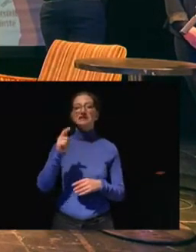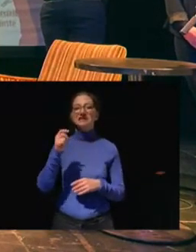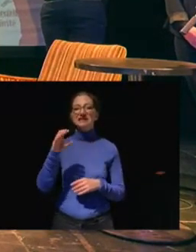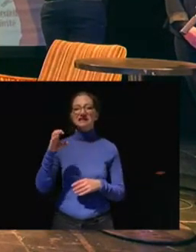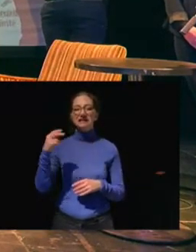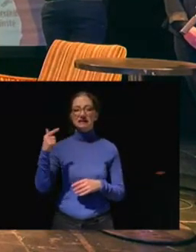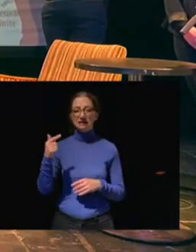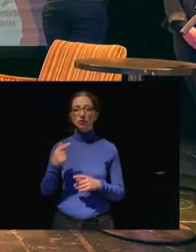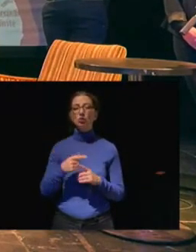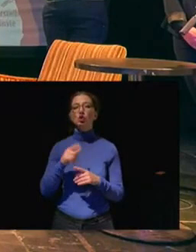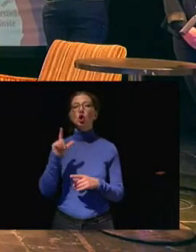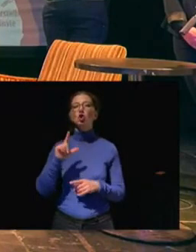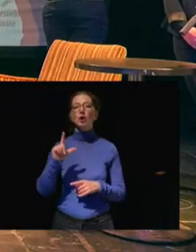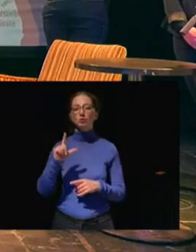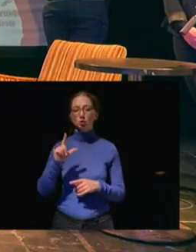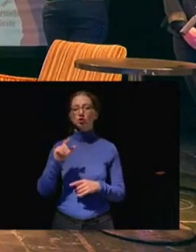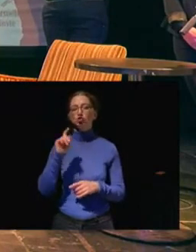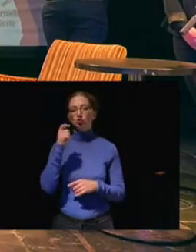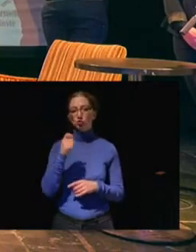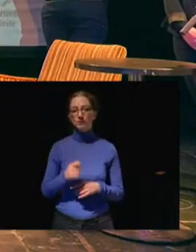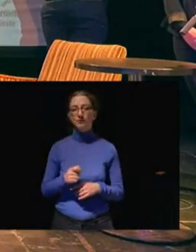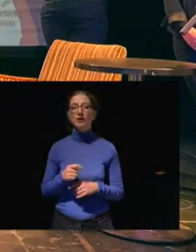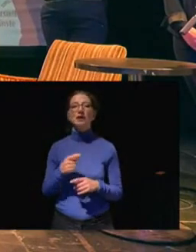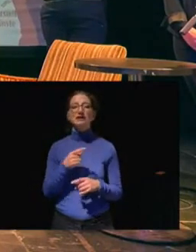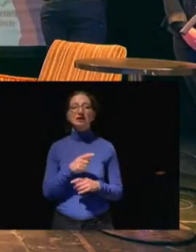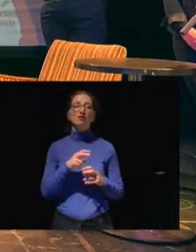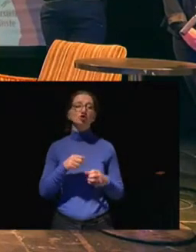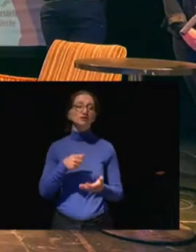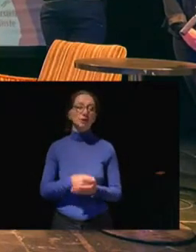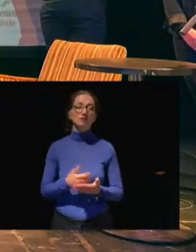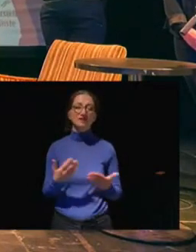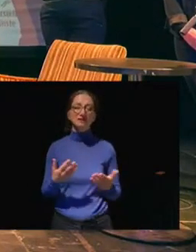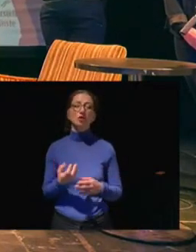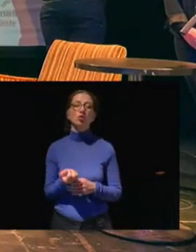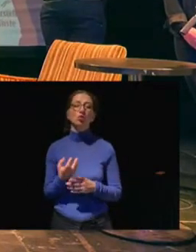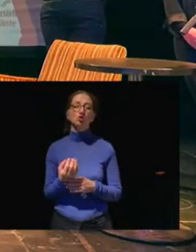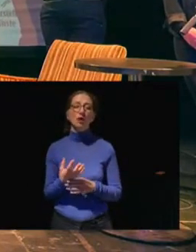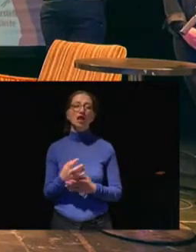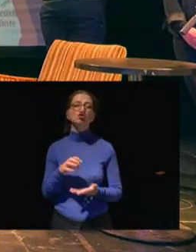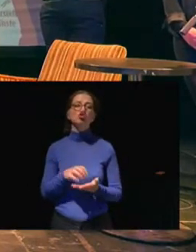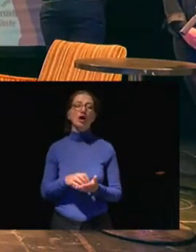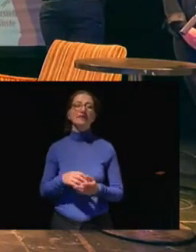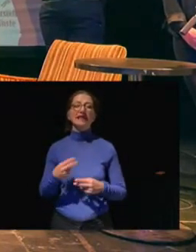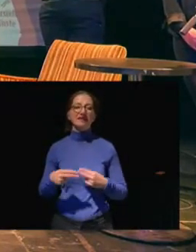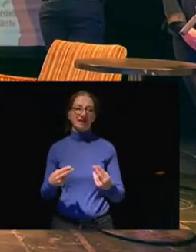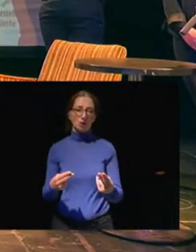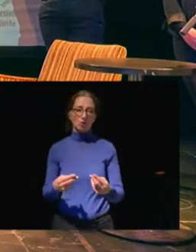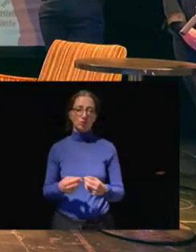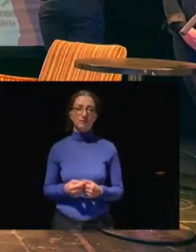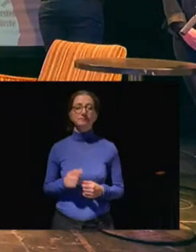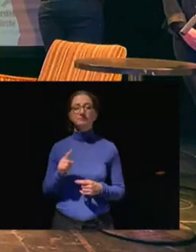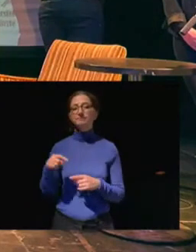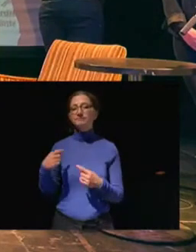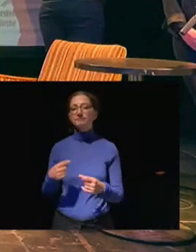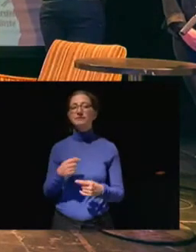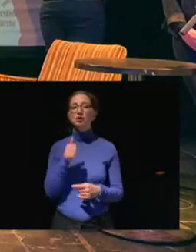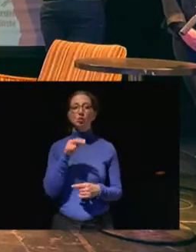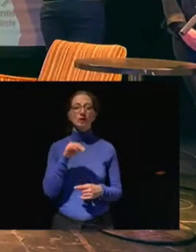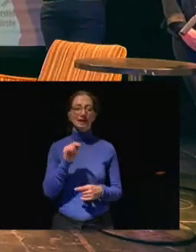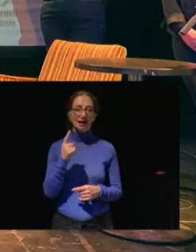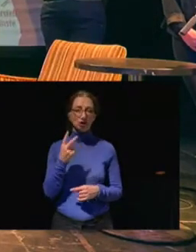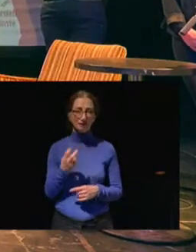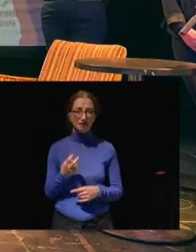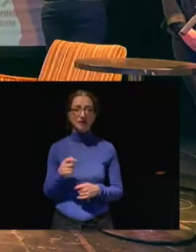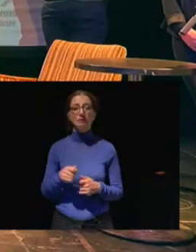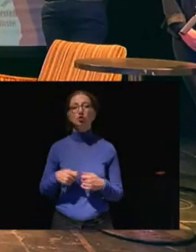Universität in Lüneburg studiert und ihr Forschungsschwerpunkt war, sehr interessant, die kulturelle Stadtentwicklung. Sie ist seit Juni 21